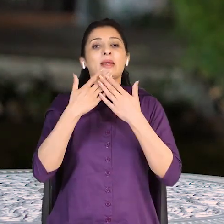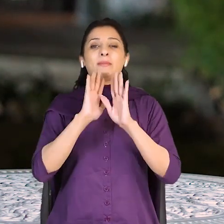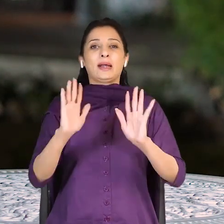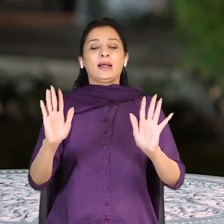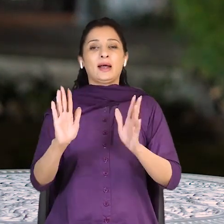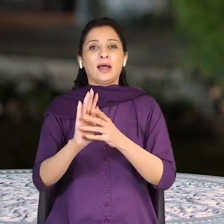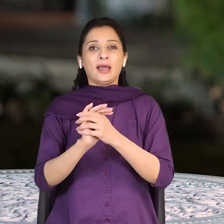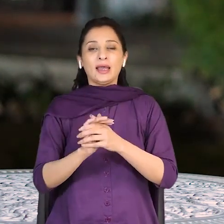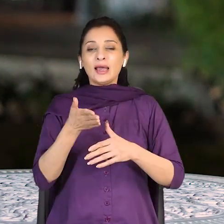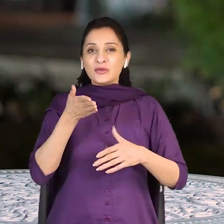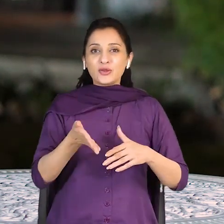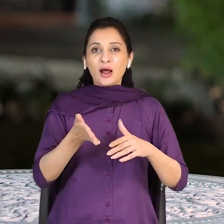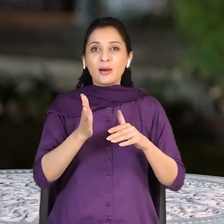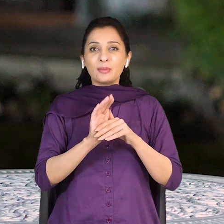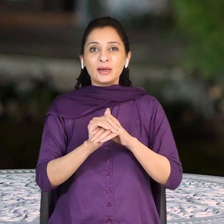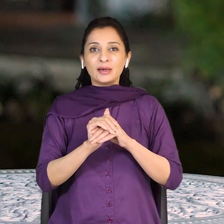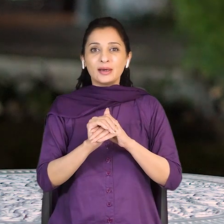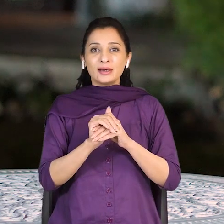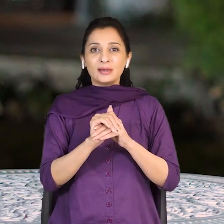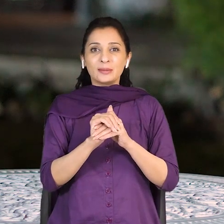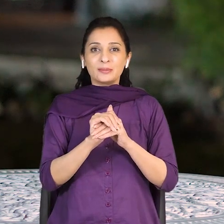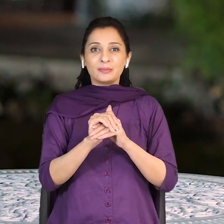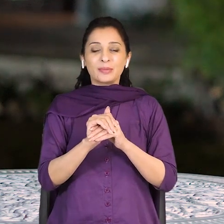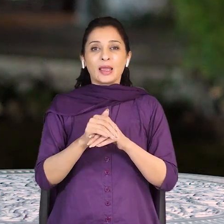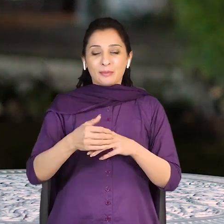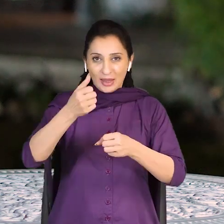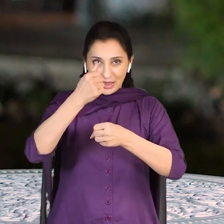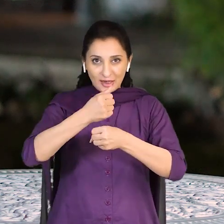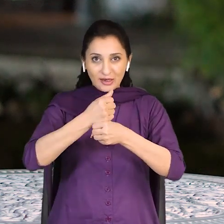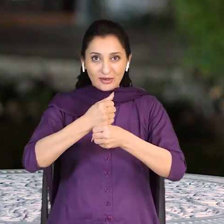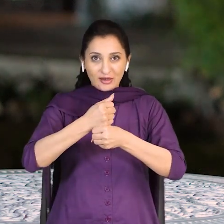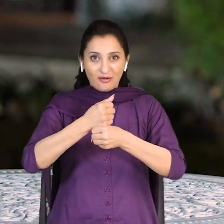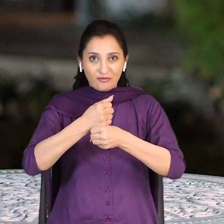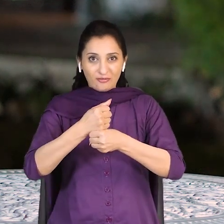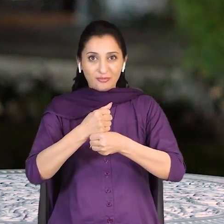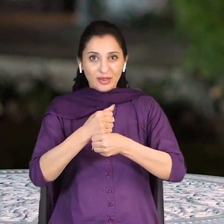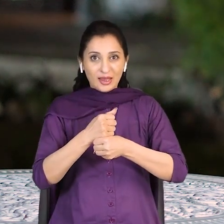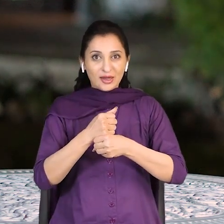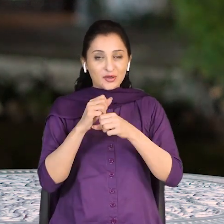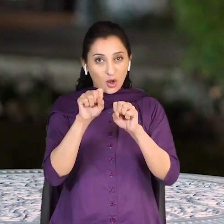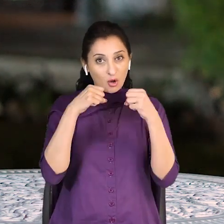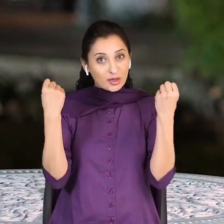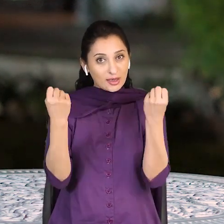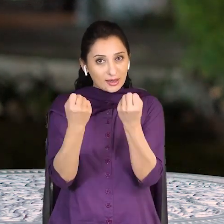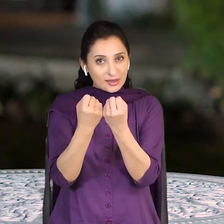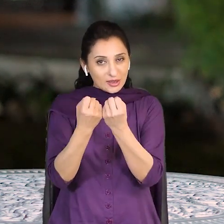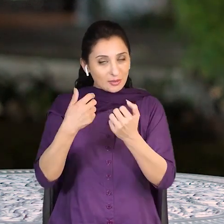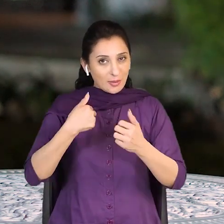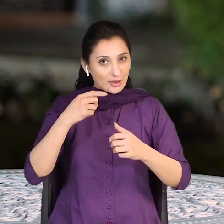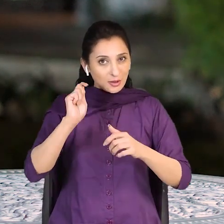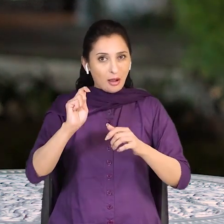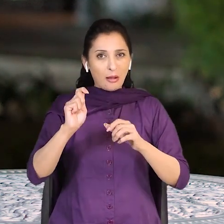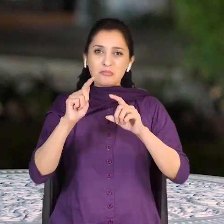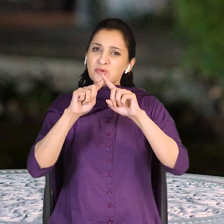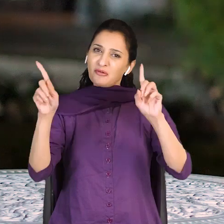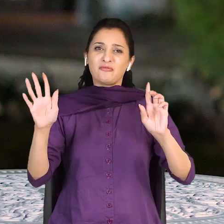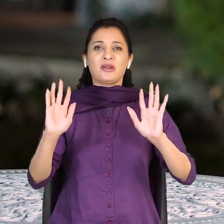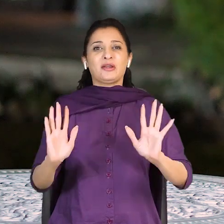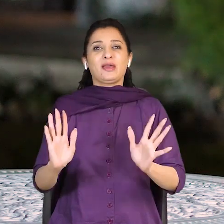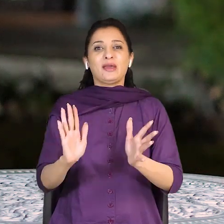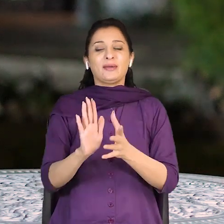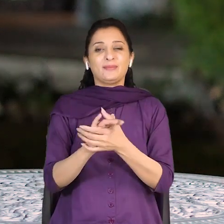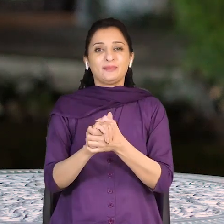बैकग्राउंड टेक्सटाइल्स का है, लेकिन यहाँ पर जो है एक गवर्नमेंट ऑर्गेनाइजेशन का